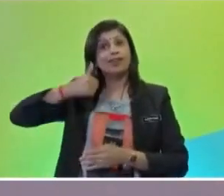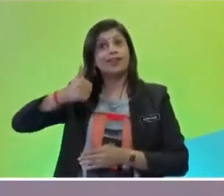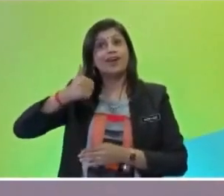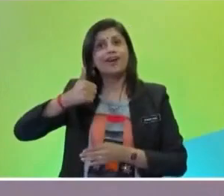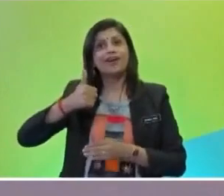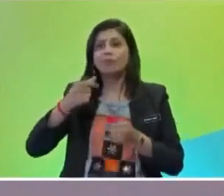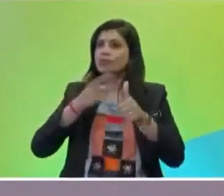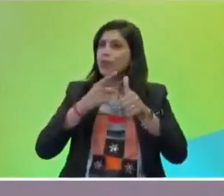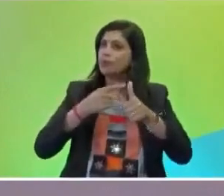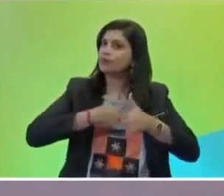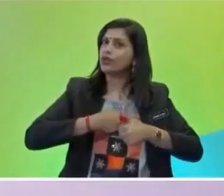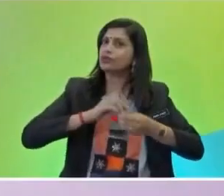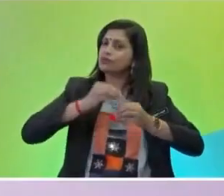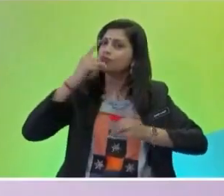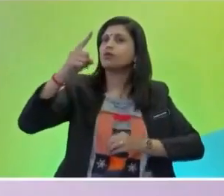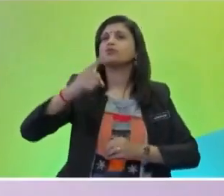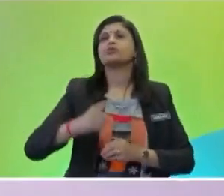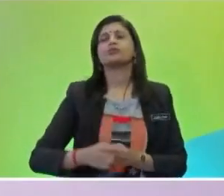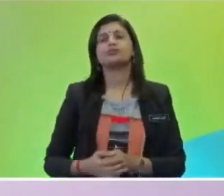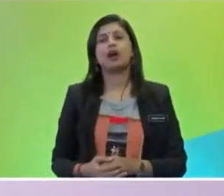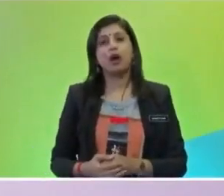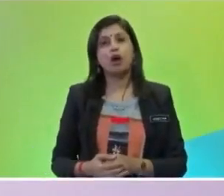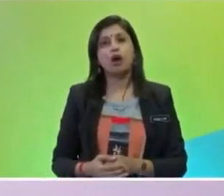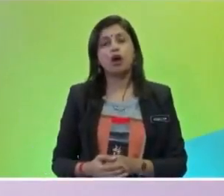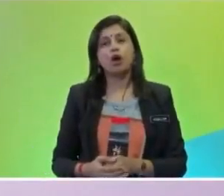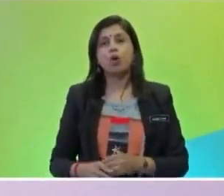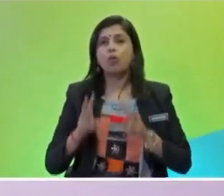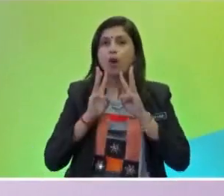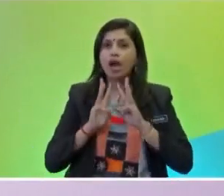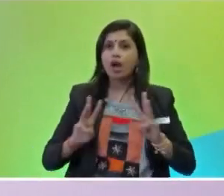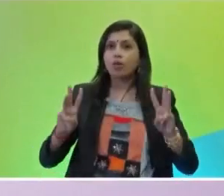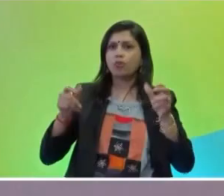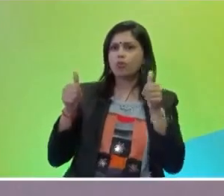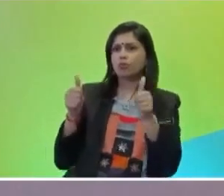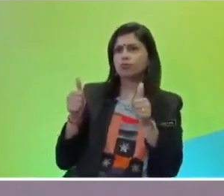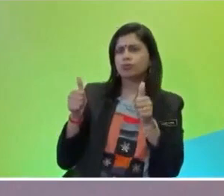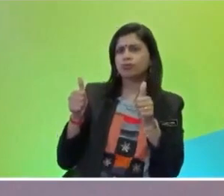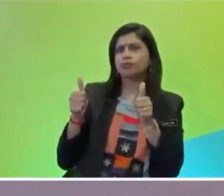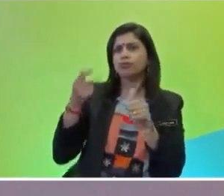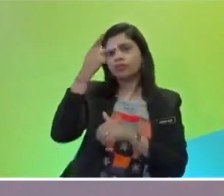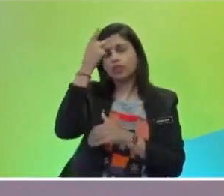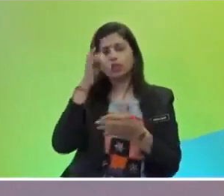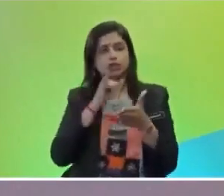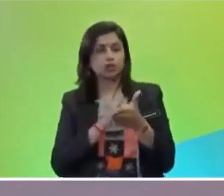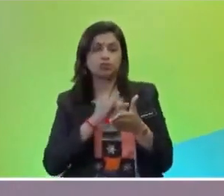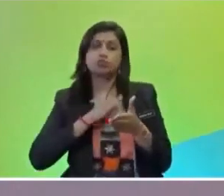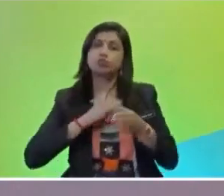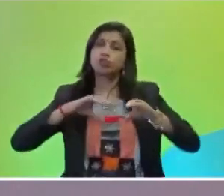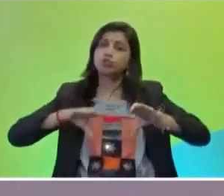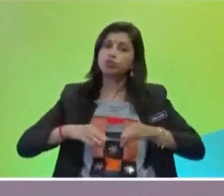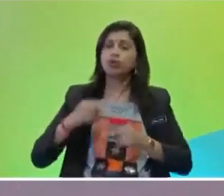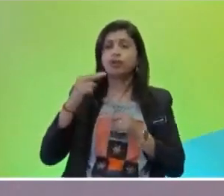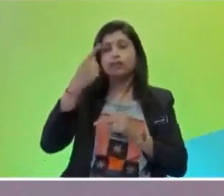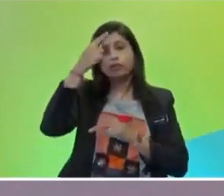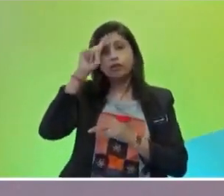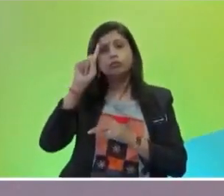Johan. Yeay! Wah, terbaik Kak Pawi. Sebab itulah saya sediakan hadiah sebagai tanda